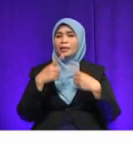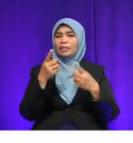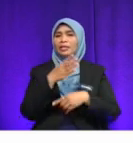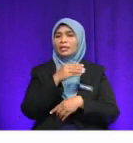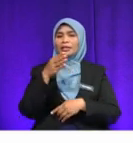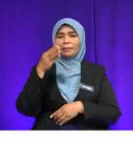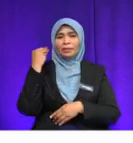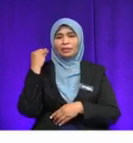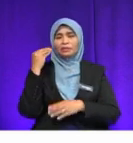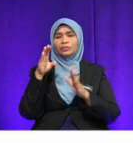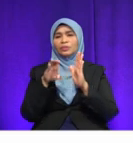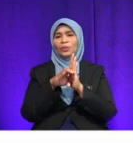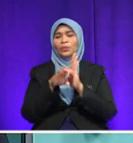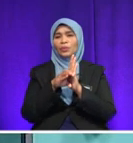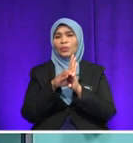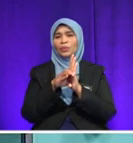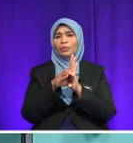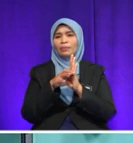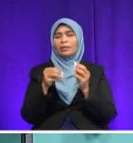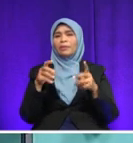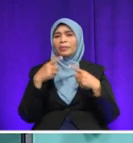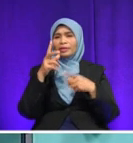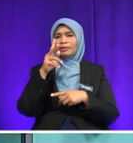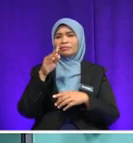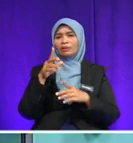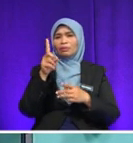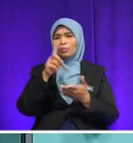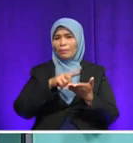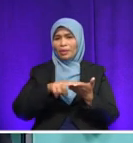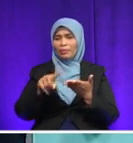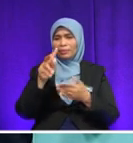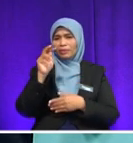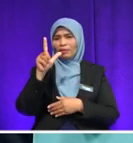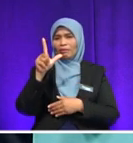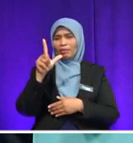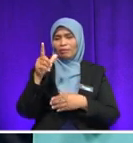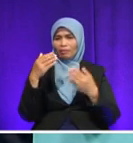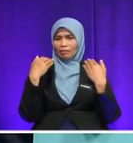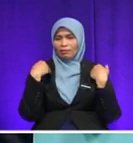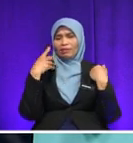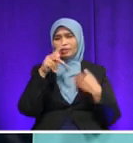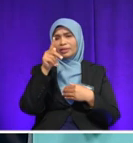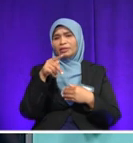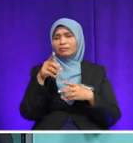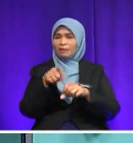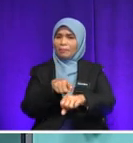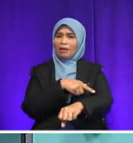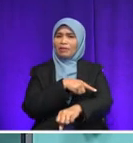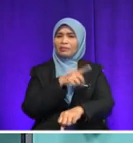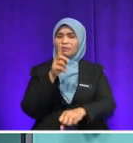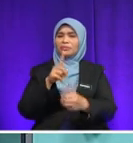dia berniat meletak saya enggak begitu Adakah sepanjang Seminggu itu saya boleh